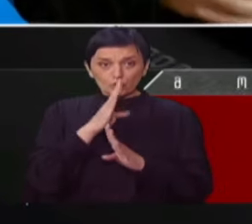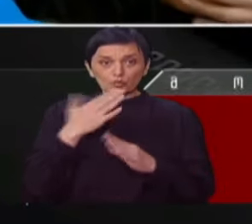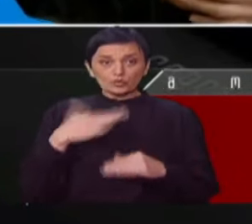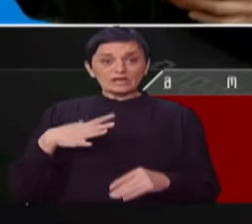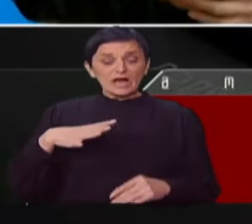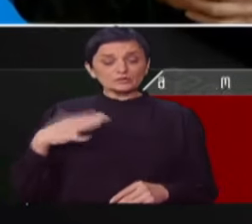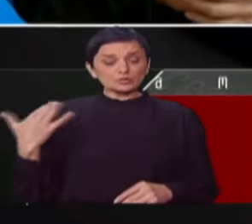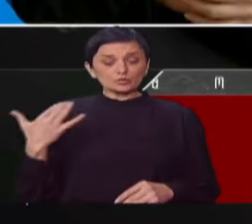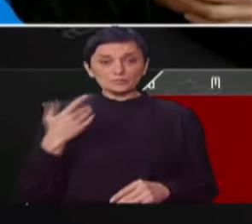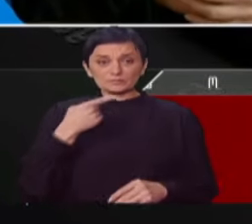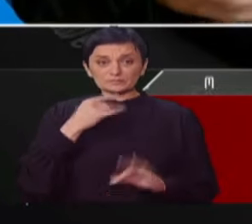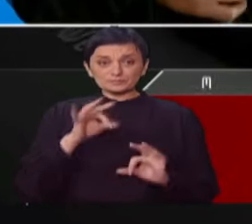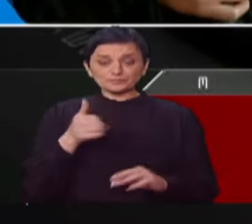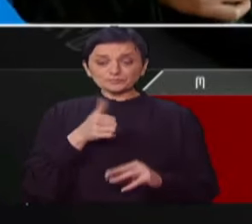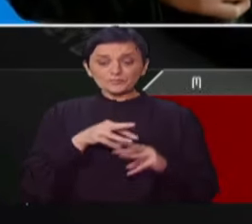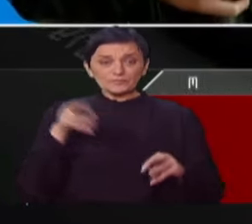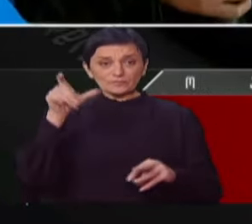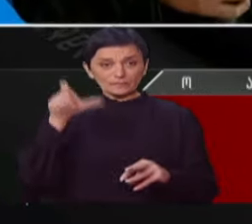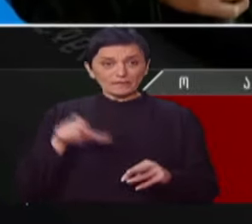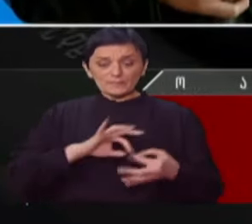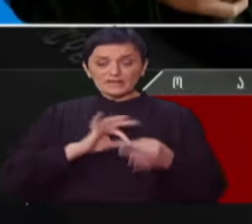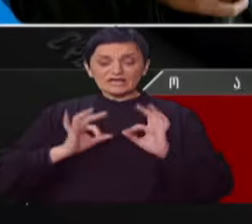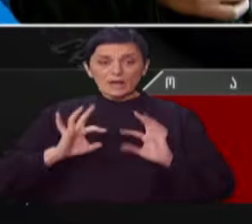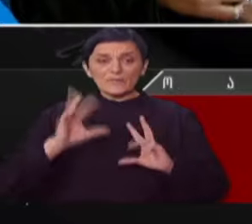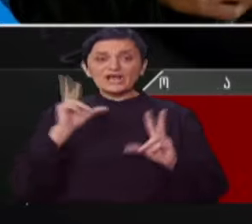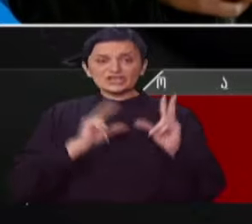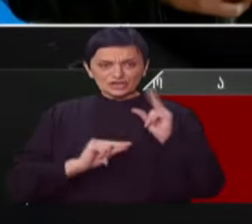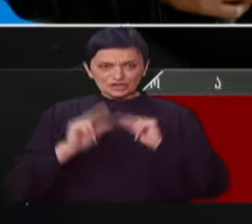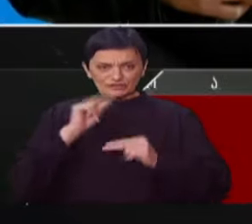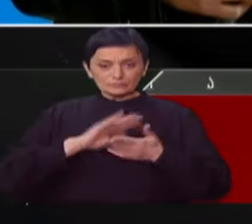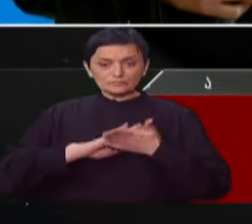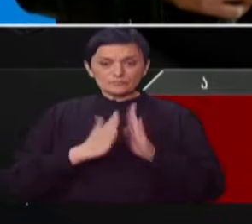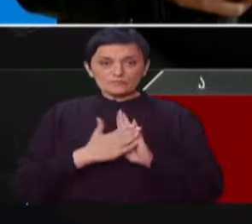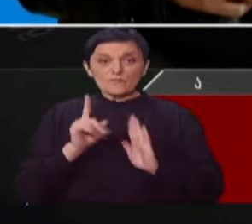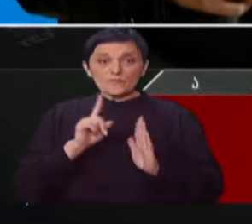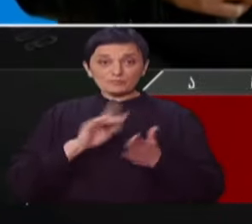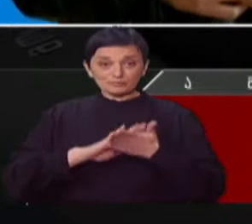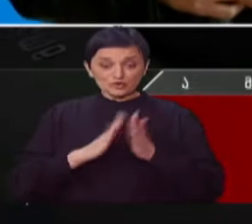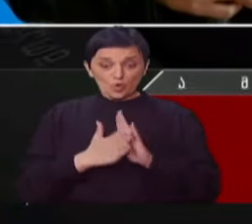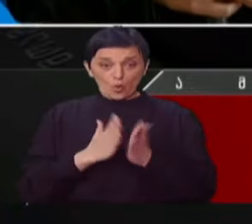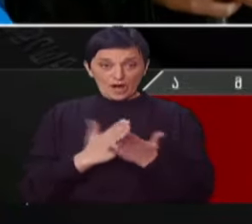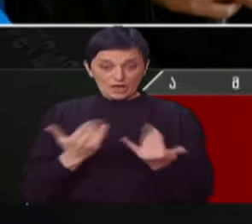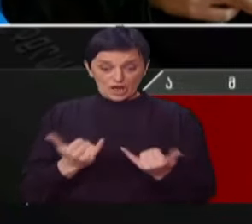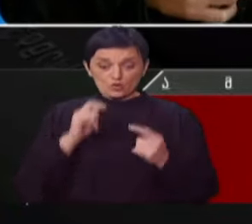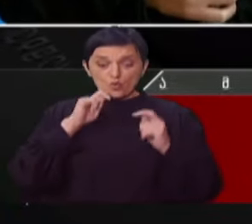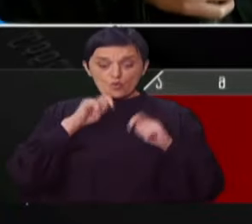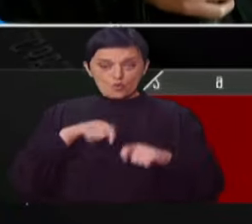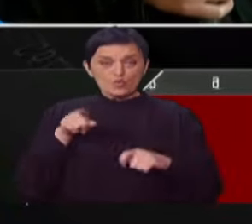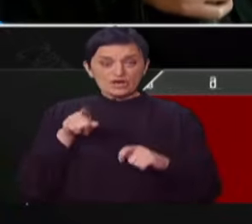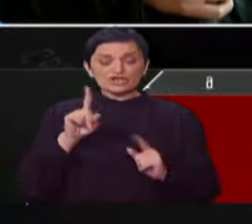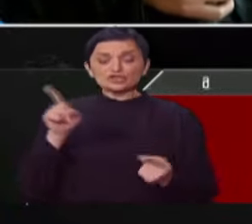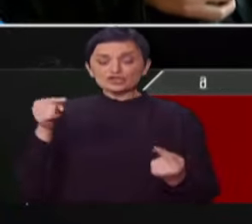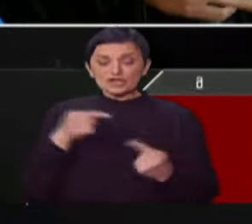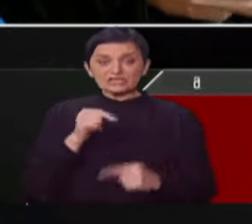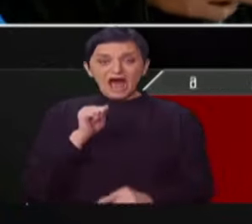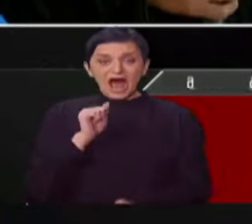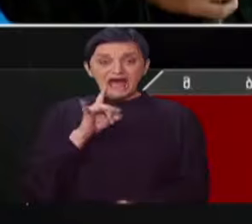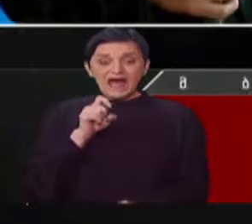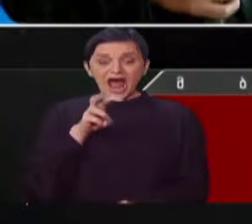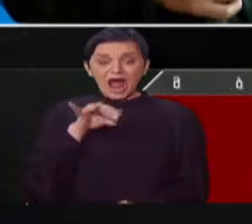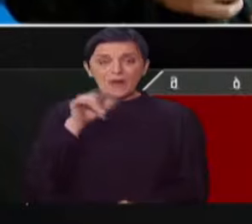ეხმაურება უკვე ქართული მხარე. პრემიერ-მინისტრმა განმარტა, რომ ითვალისწინებენ მდგომარეობას, რა მდგომარეობაშიც არის ახლა უკრაინა. შესაბამისად, დავით